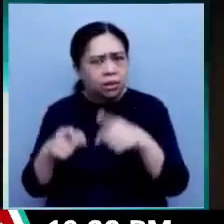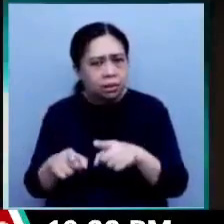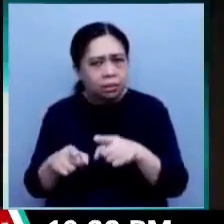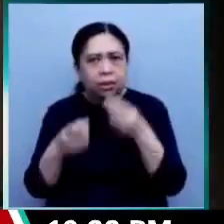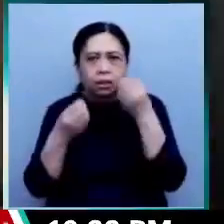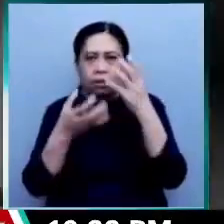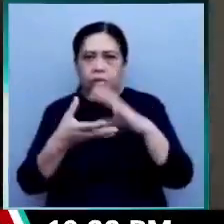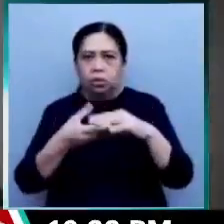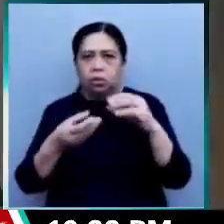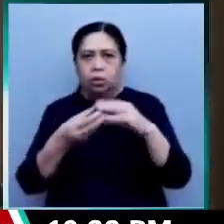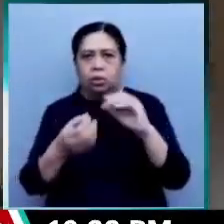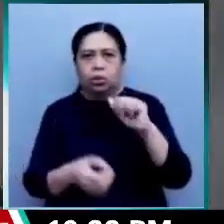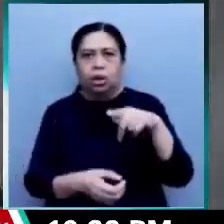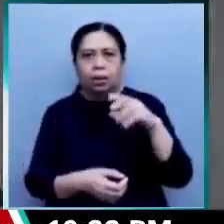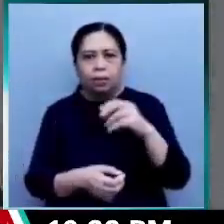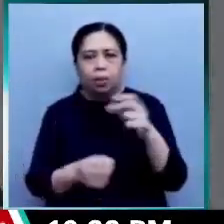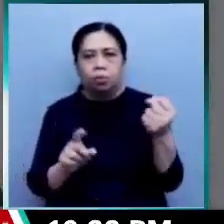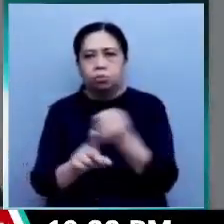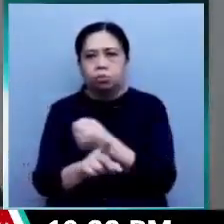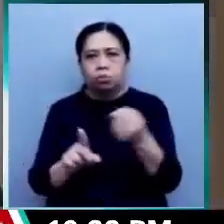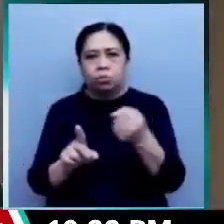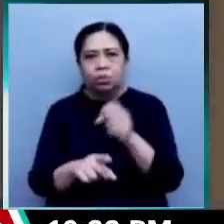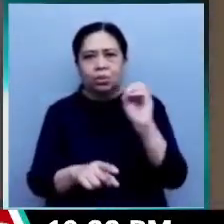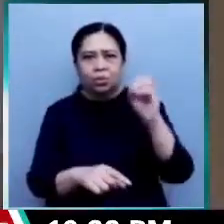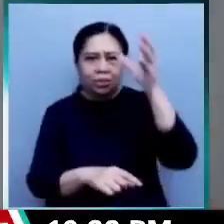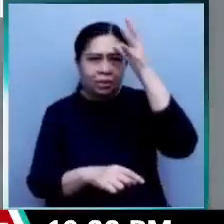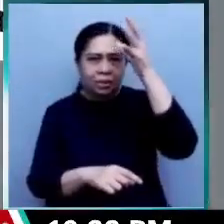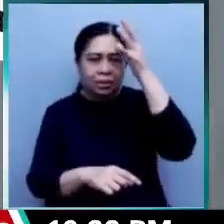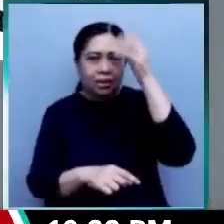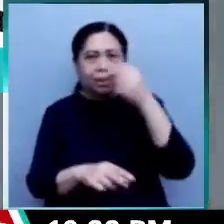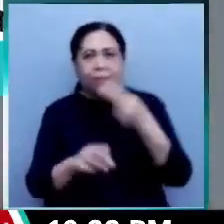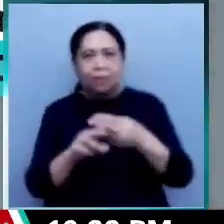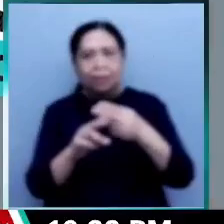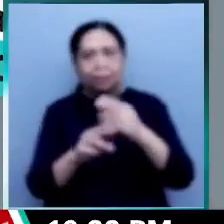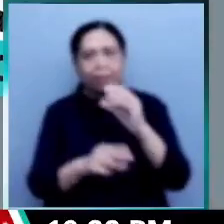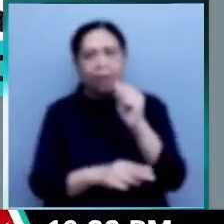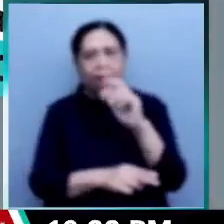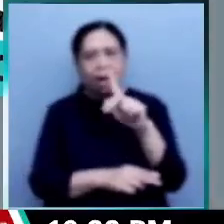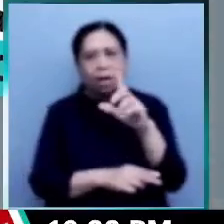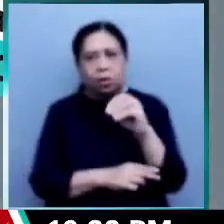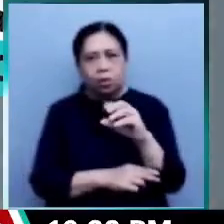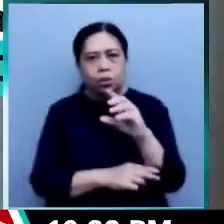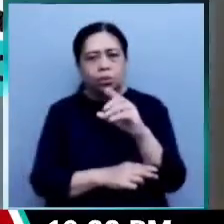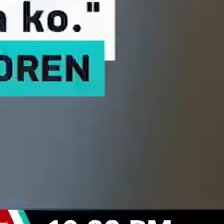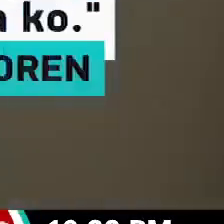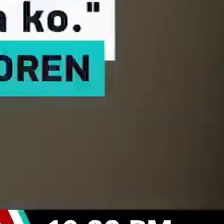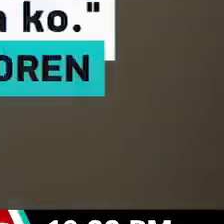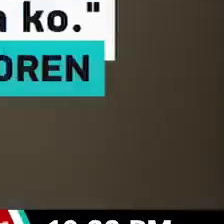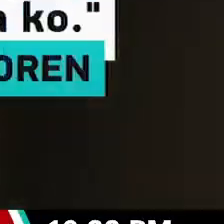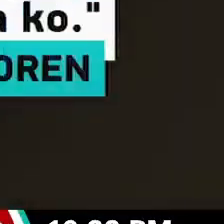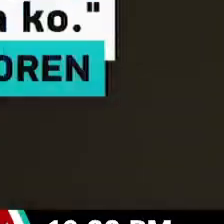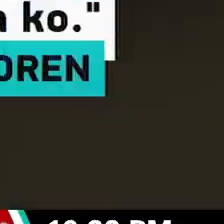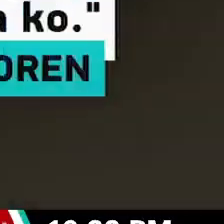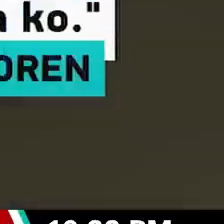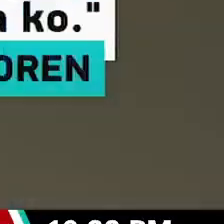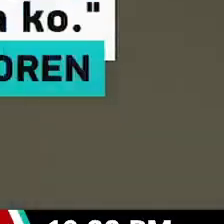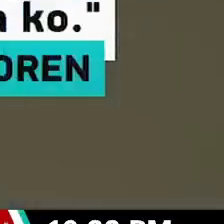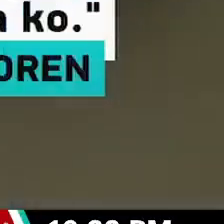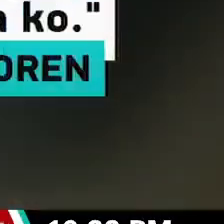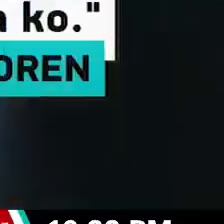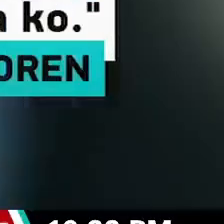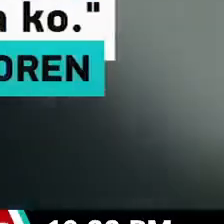apo na minaltrato siya ng sariling ama na si Carlo Danny binatukan ako yung